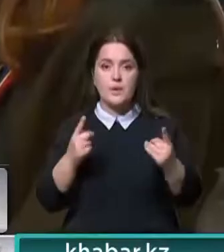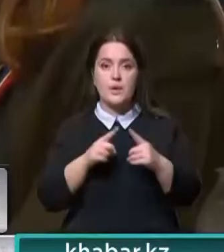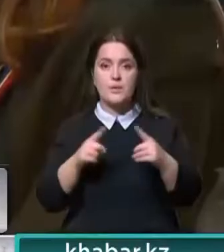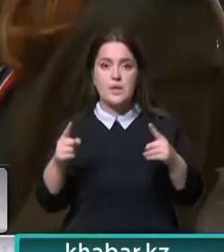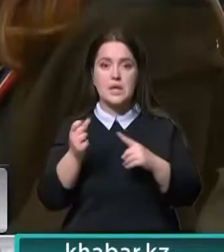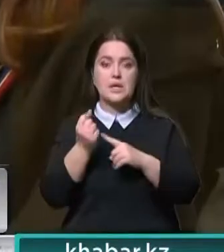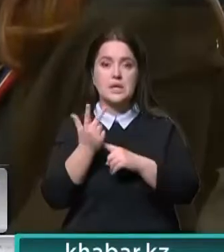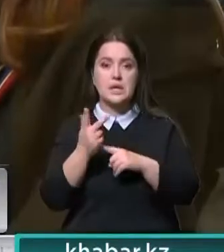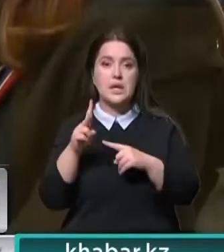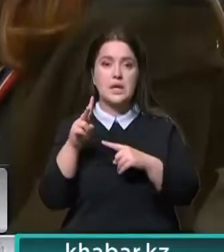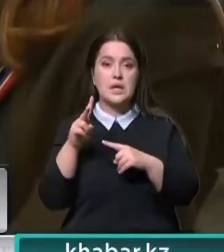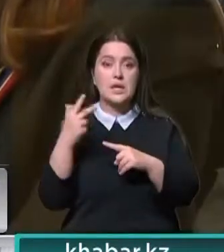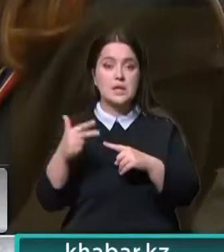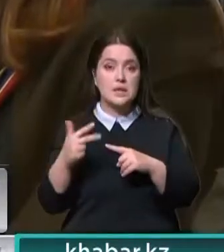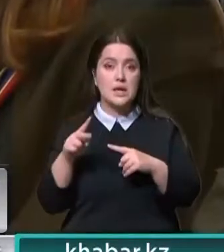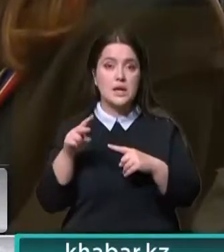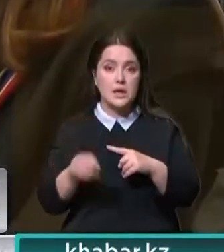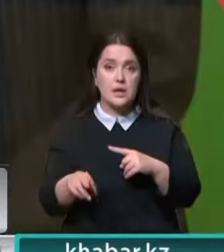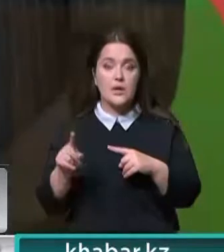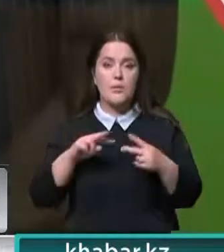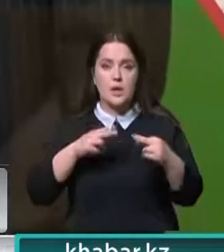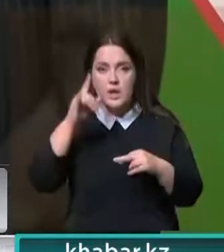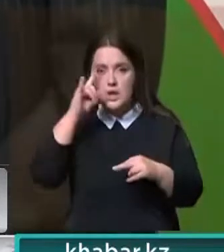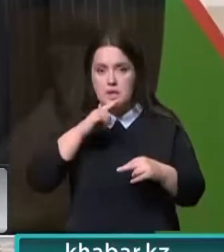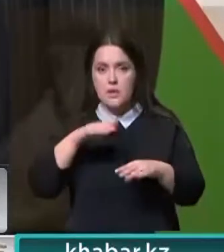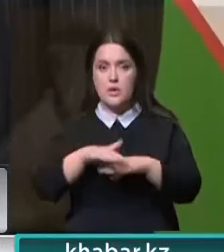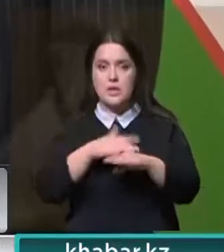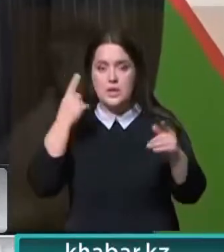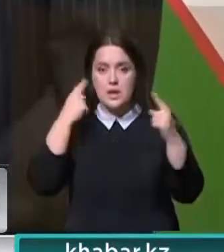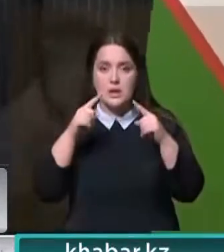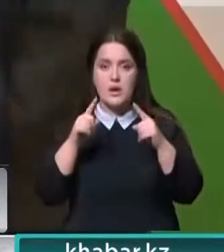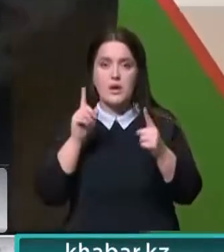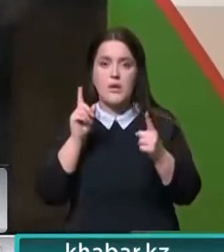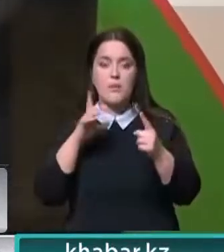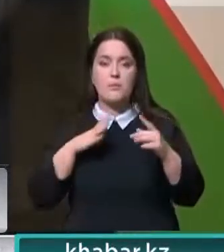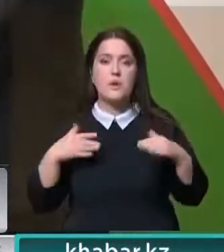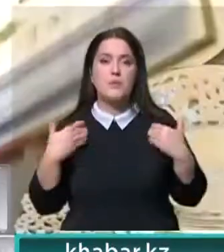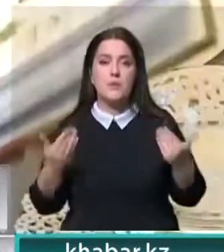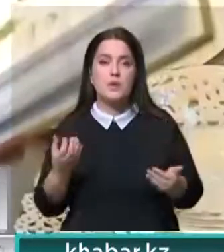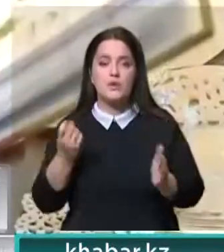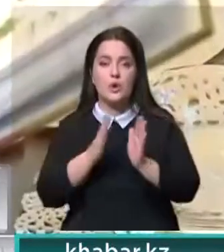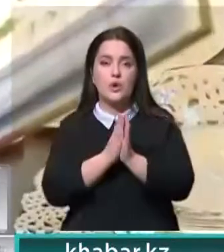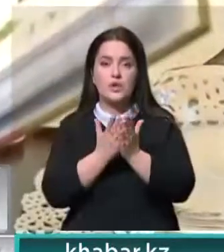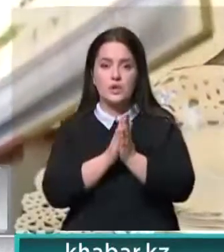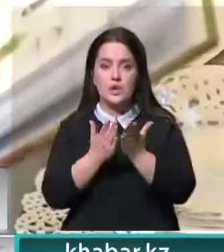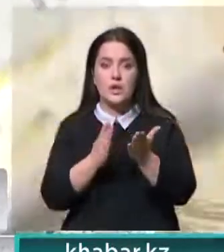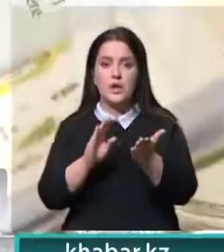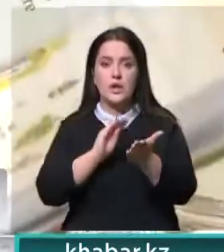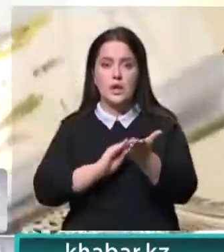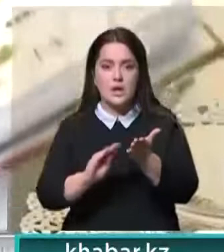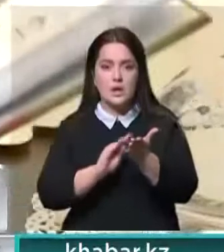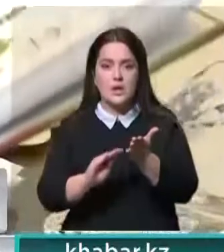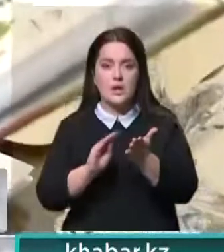обычаев на протяжении более 30 лет. Ранее он перевел казахские народные сказки. На встрече также была представлена еще одна